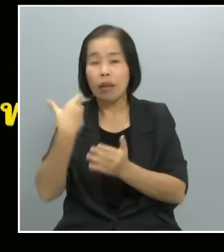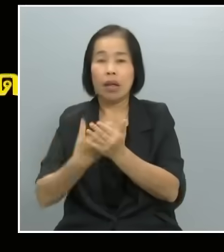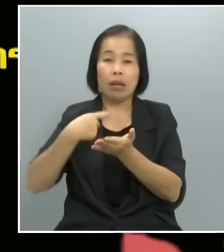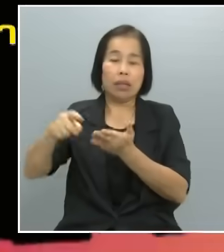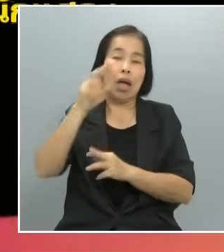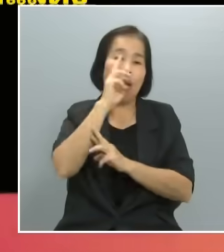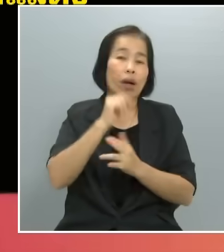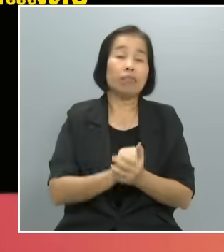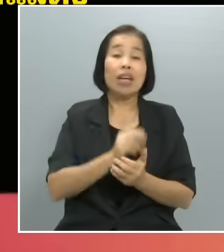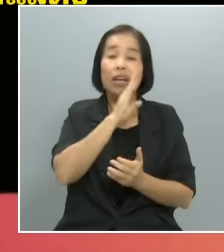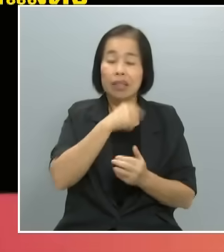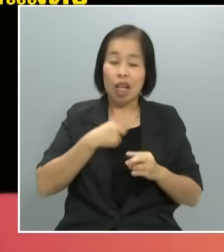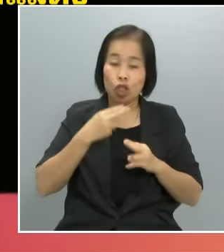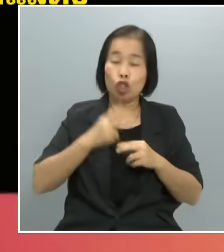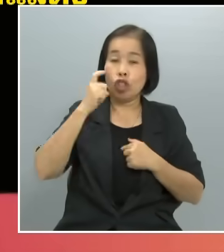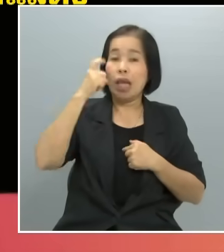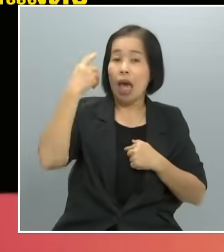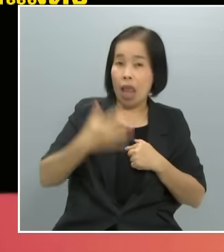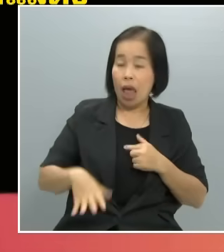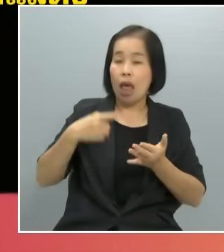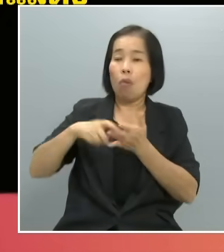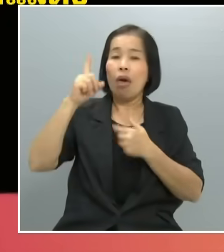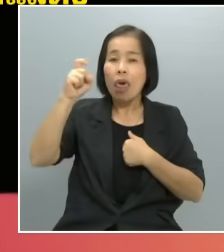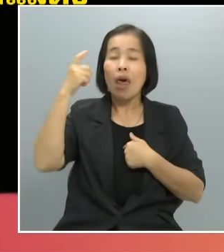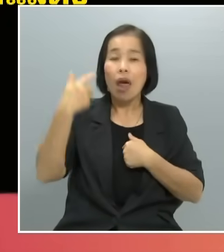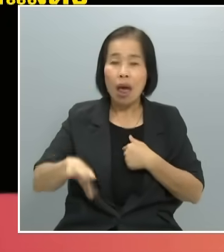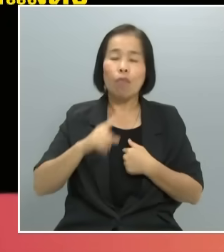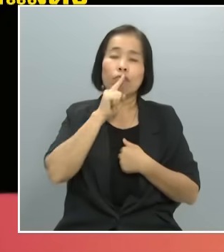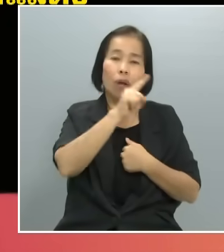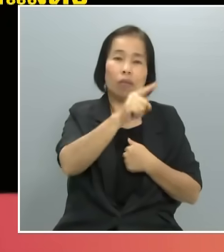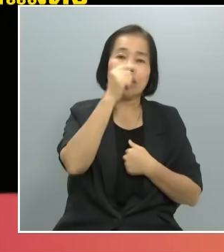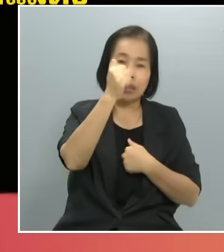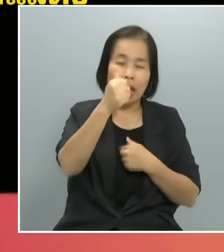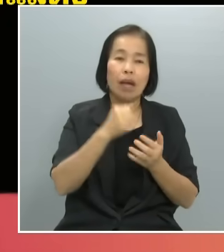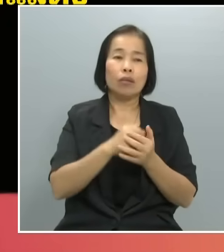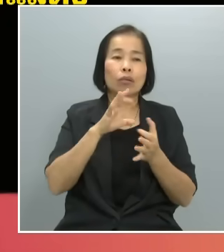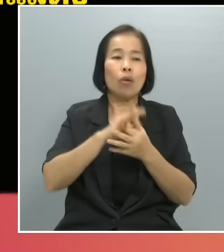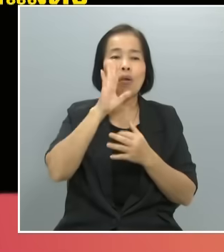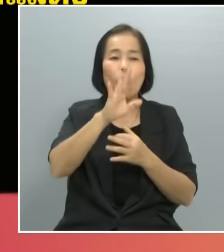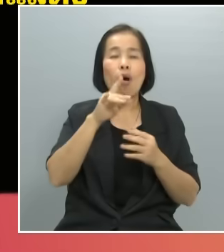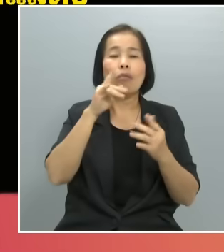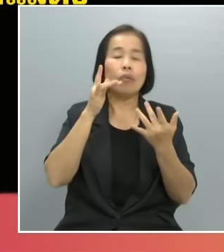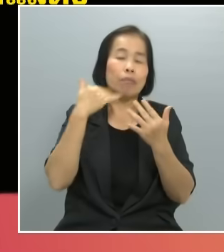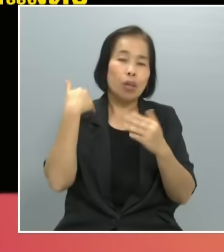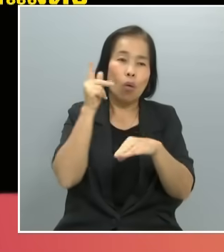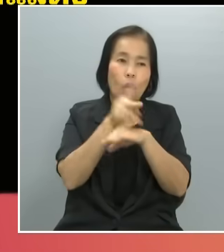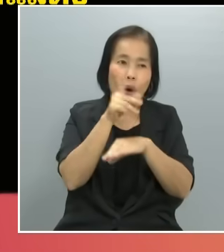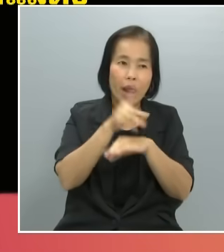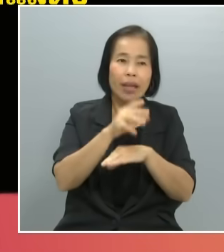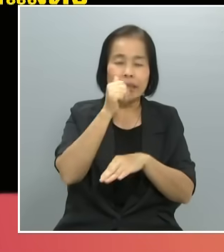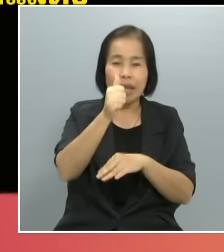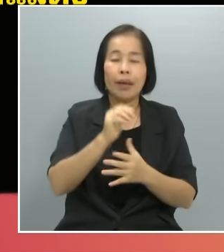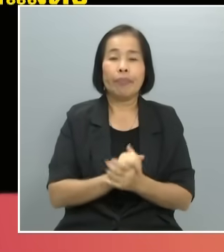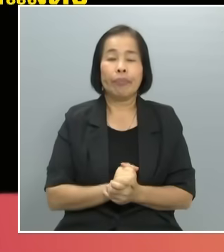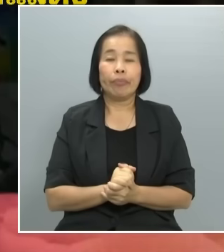าได้รับความเสียหายถูกหลอกลวงแบบนี้ไปแจ้งความออนไลน์ได้นะคะที่ thaipoliceonline.com ค่ะขณะ